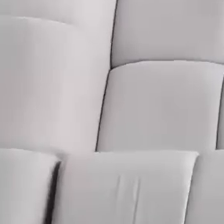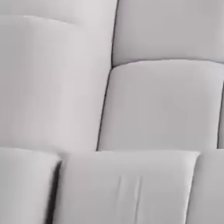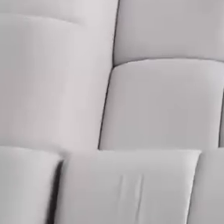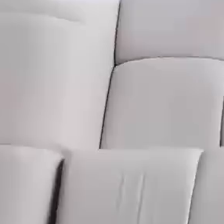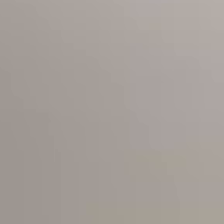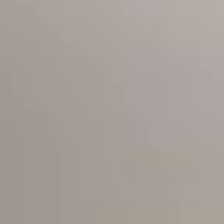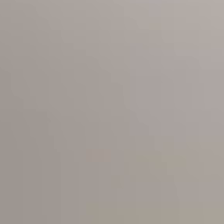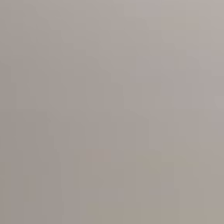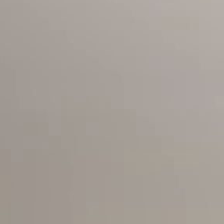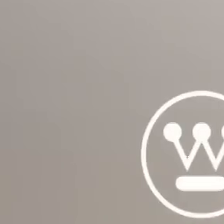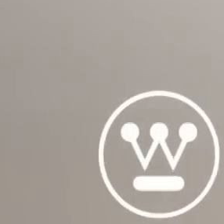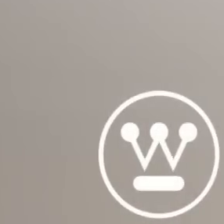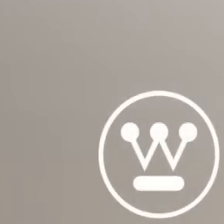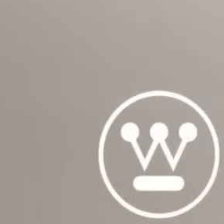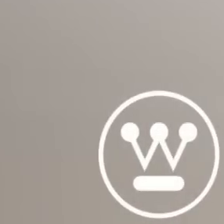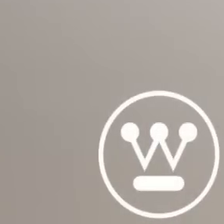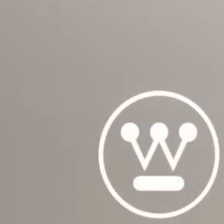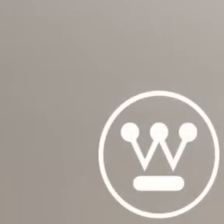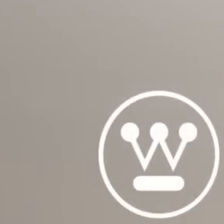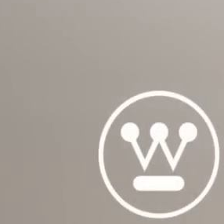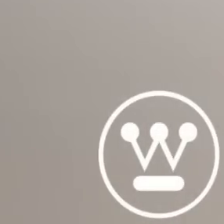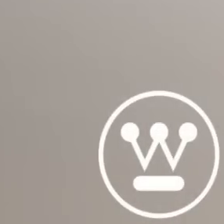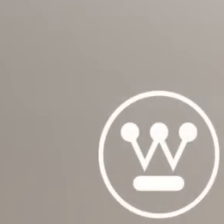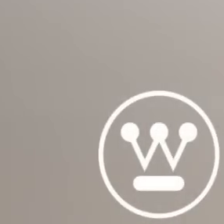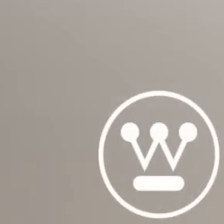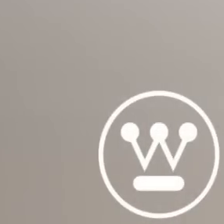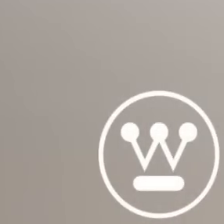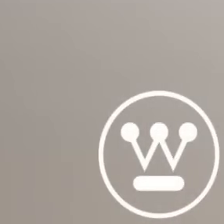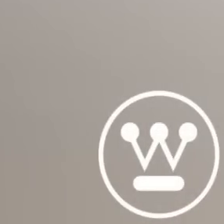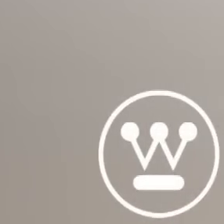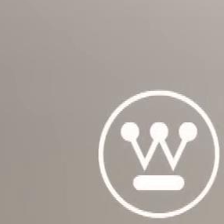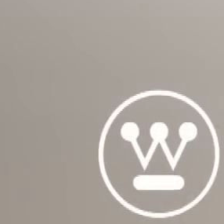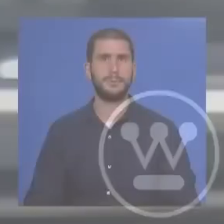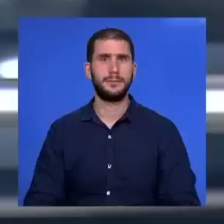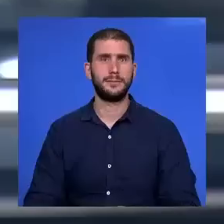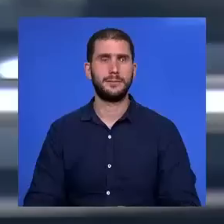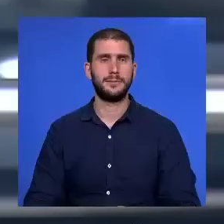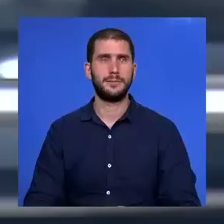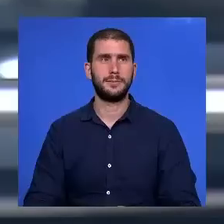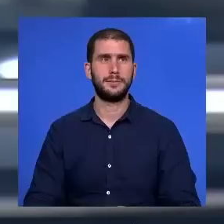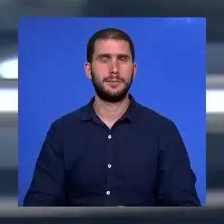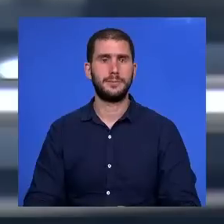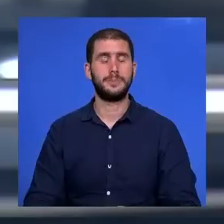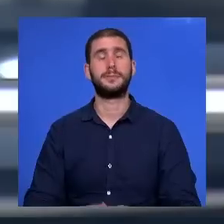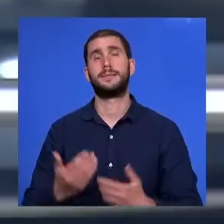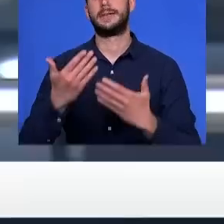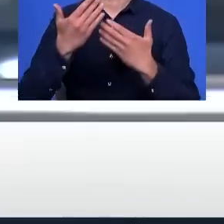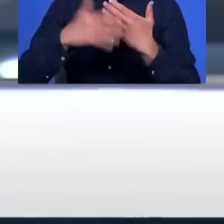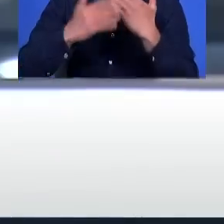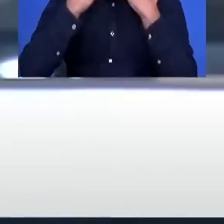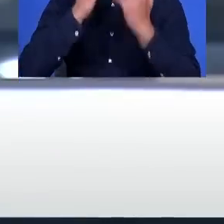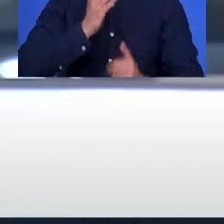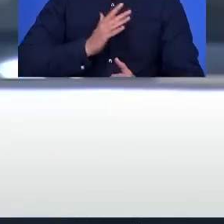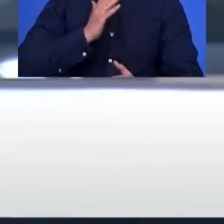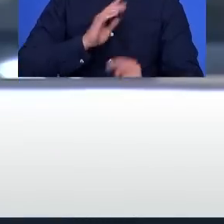וסטינגהאוס, מותג מעבררי תקרה אמריקאי. וסטינגהאוס, השקט שלכם. זהו, אנחנו סיימנו. תודה לרפאל